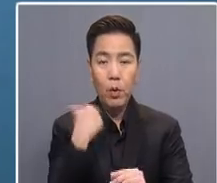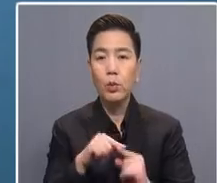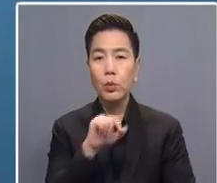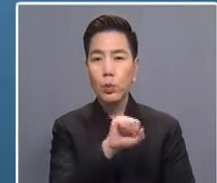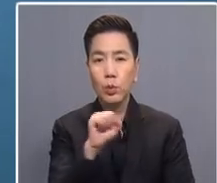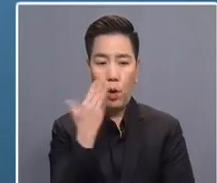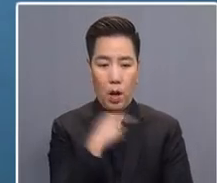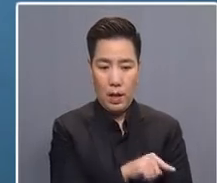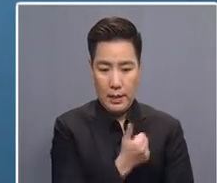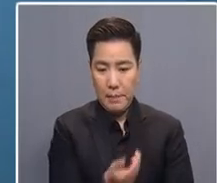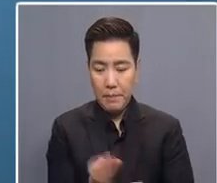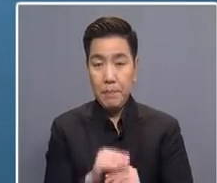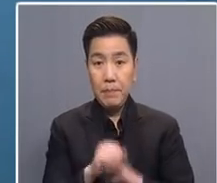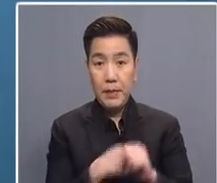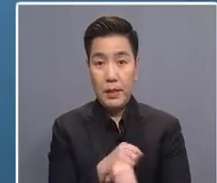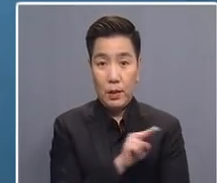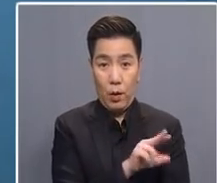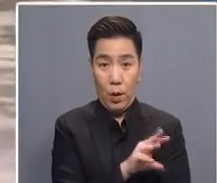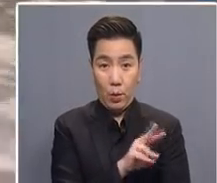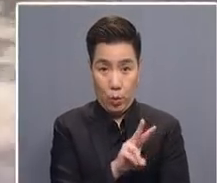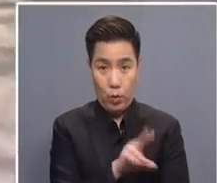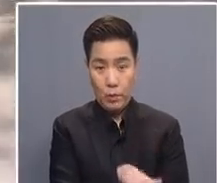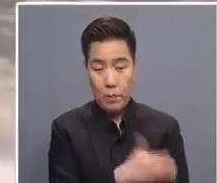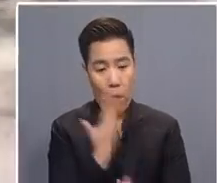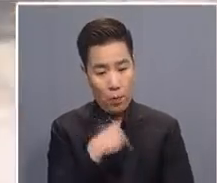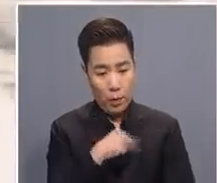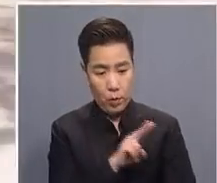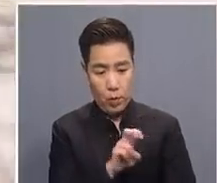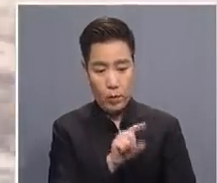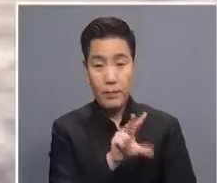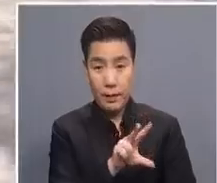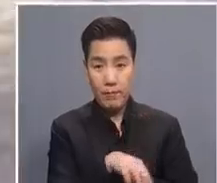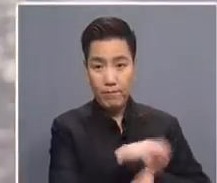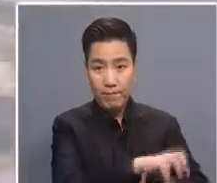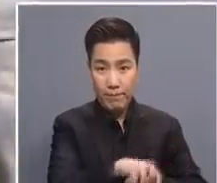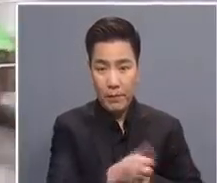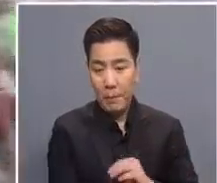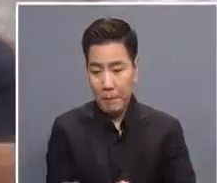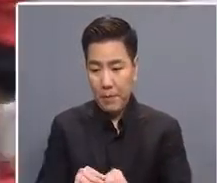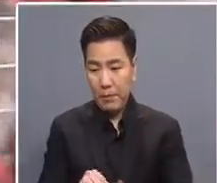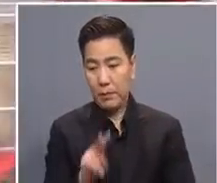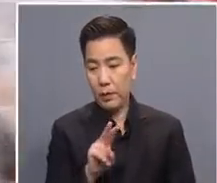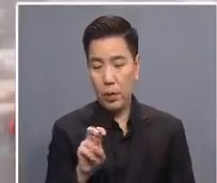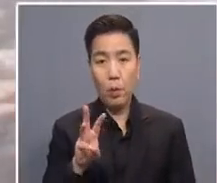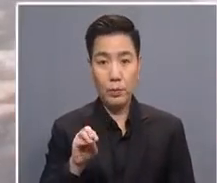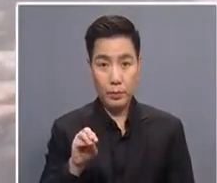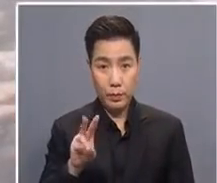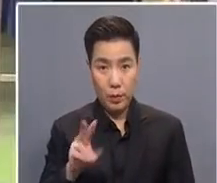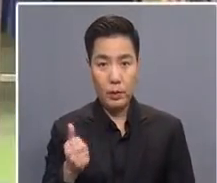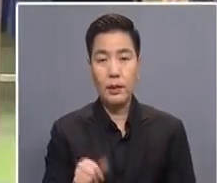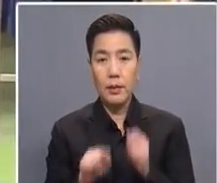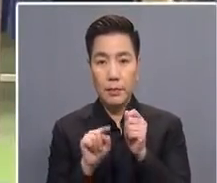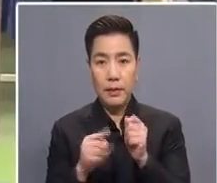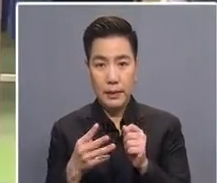งที่ผ่านมาเมื่อปี2562จากเดิม223หน่วยเลือกตั้งเป็น262หน่วยเลือกตั้งในอำเภอ